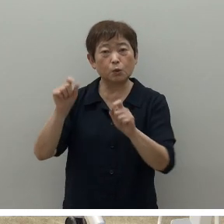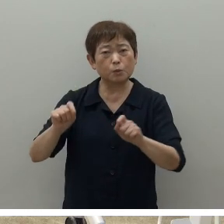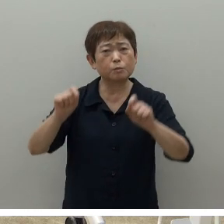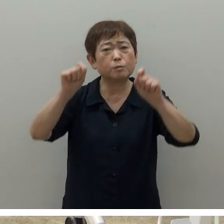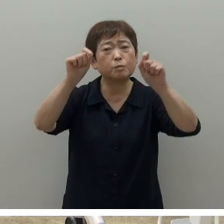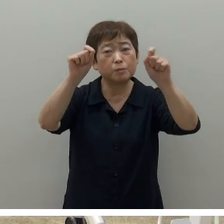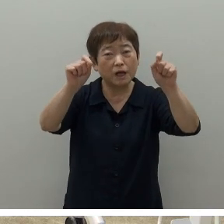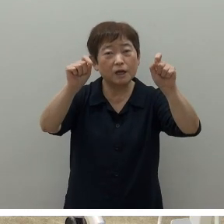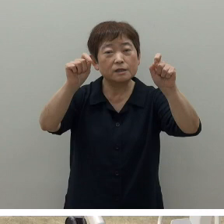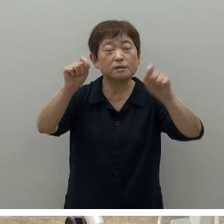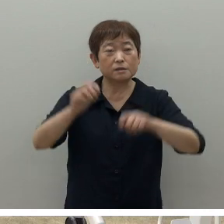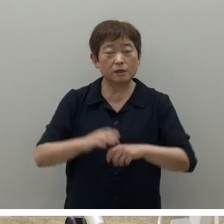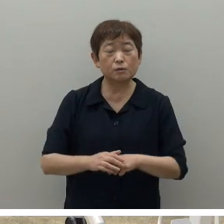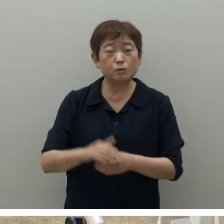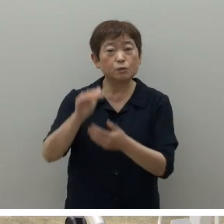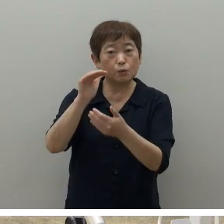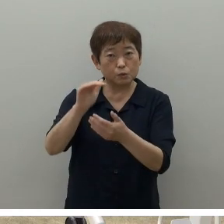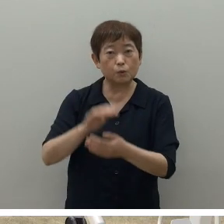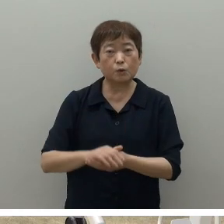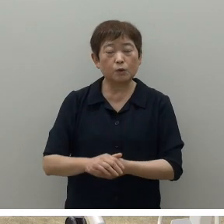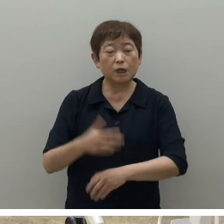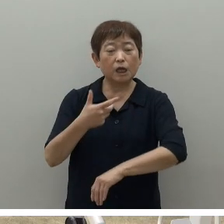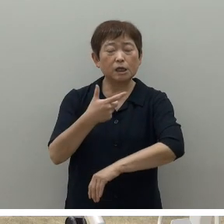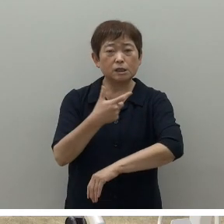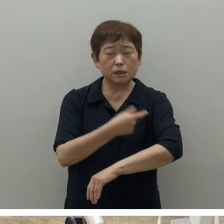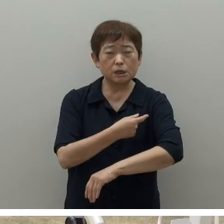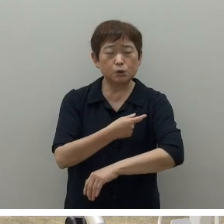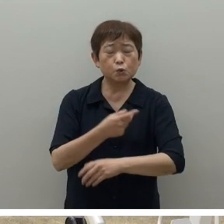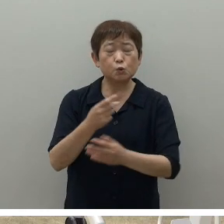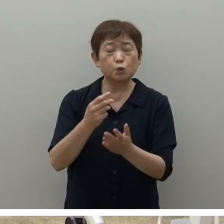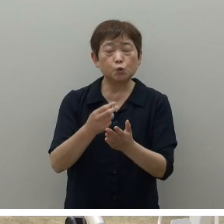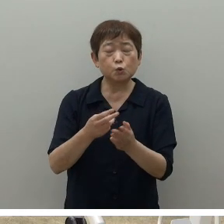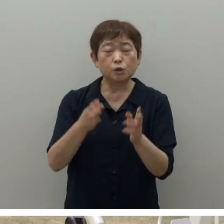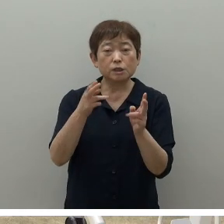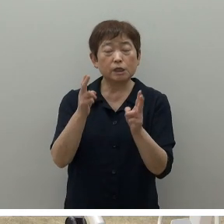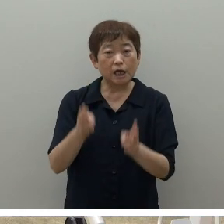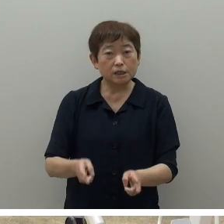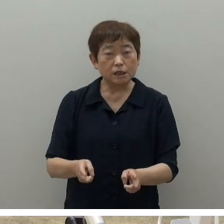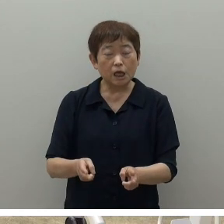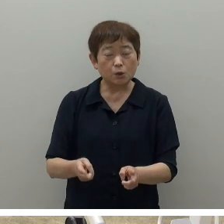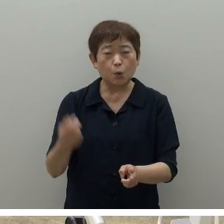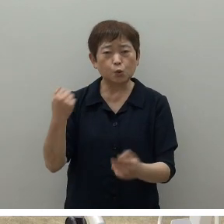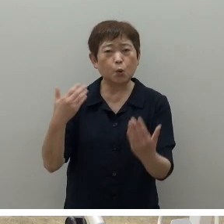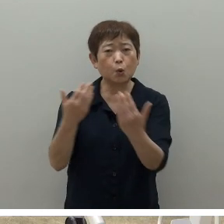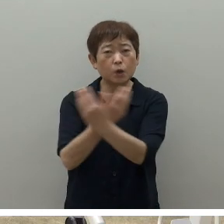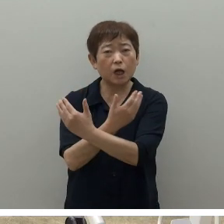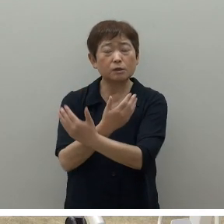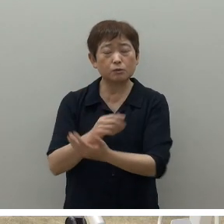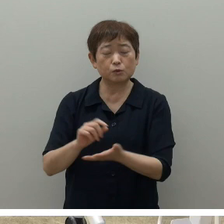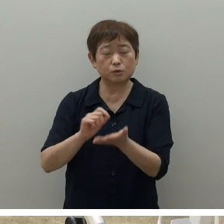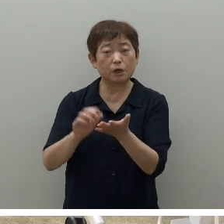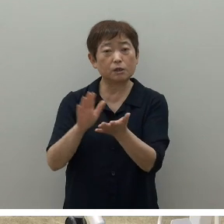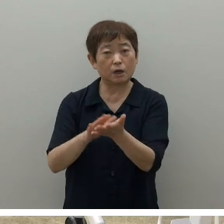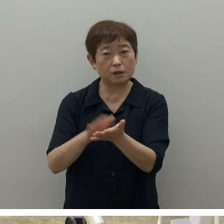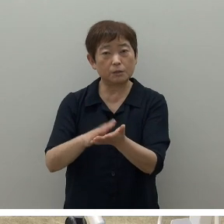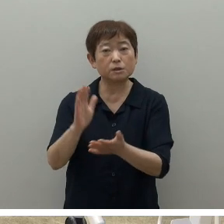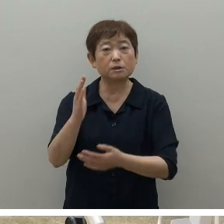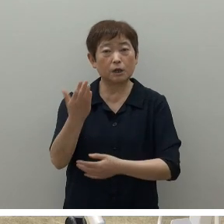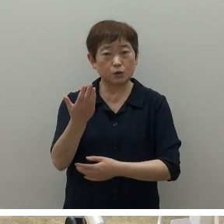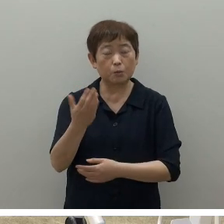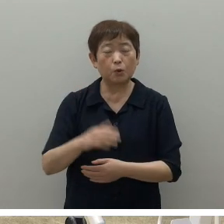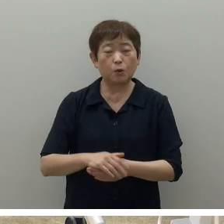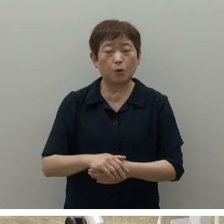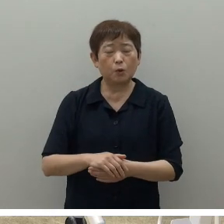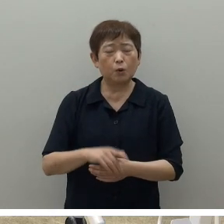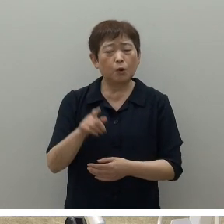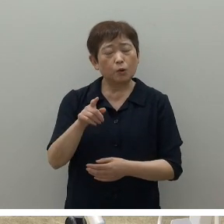あ、接種体制の、まあ、強化っていうところがあの、まあ、書いてありますけれども、この中でもやっぱり これがやはり、まあ、大き